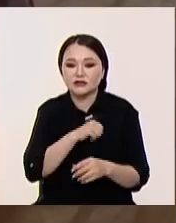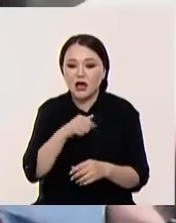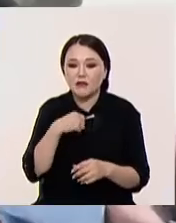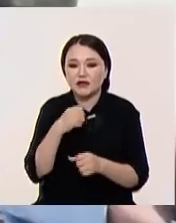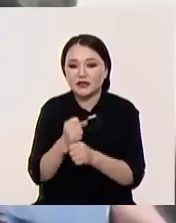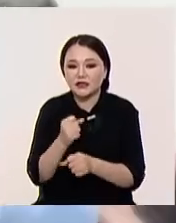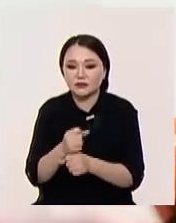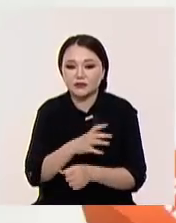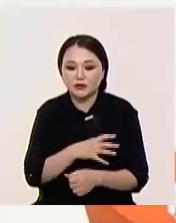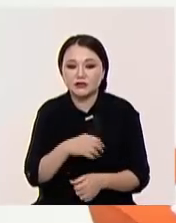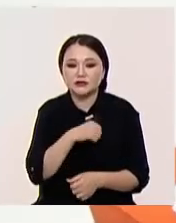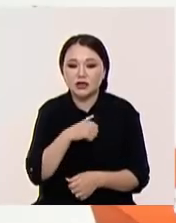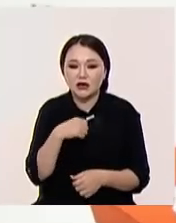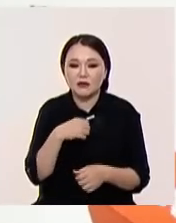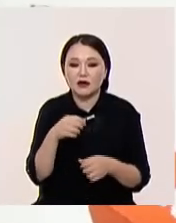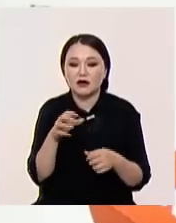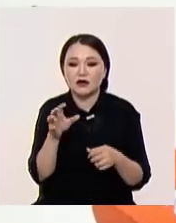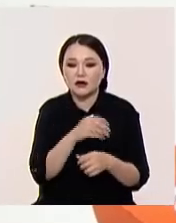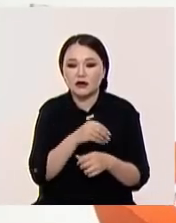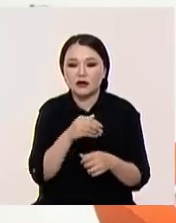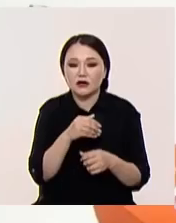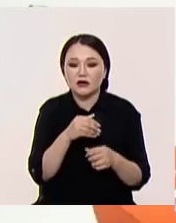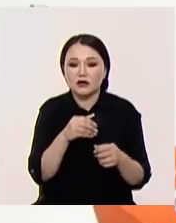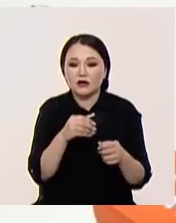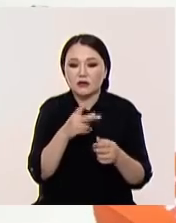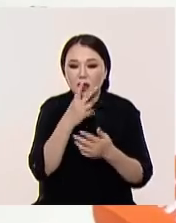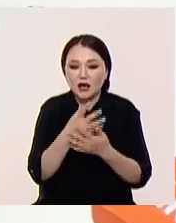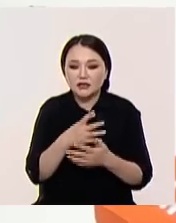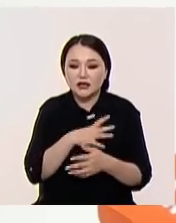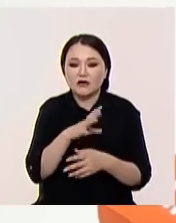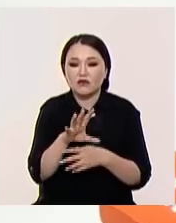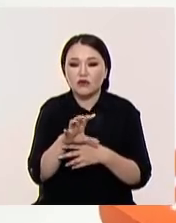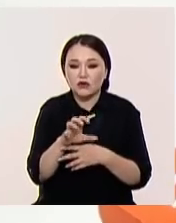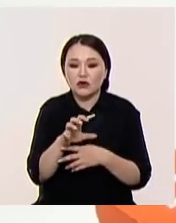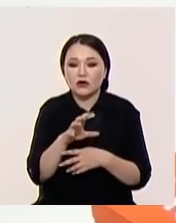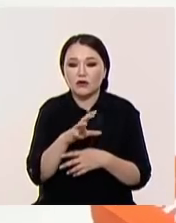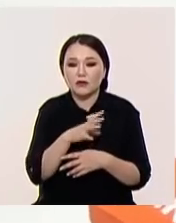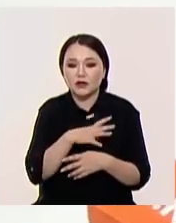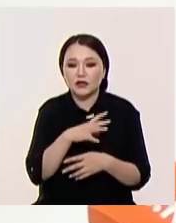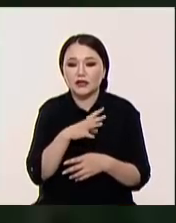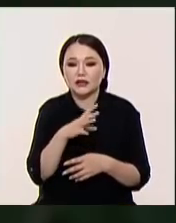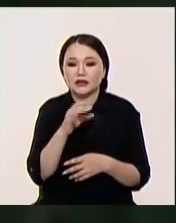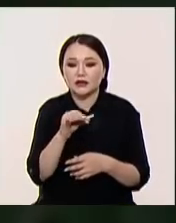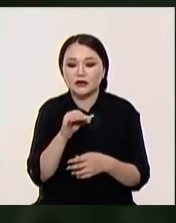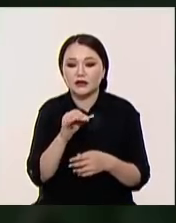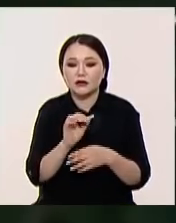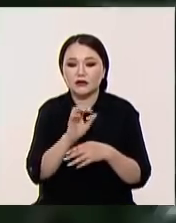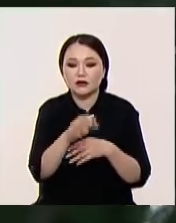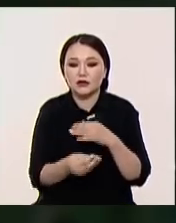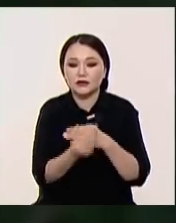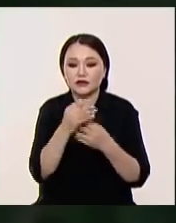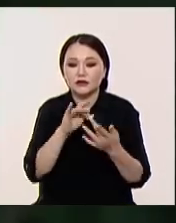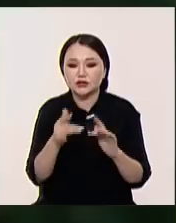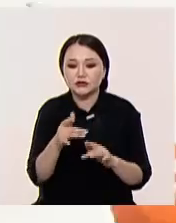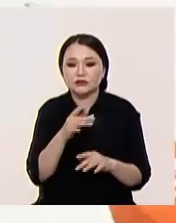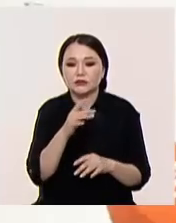деп отур. Ана жерге өзү тамактын баарын построить эткенде сосын сүрөткө сүрөткөндө и сосын эмне жиберет алиметтик желиге